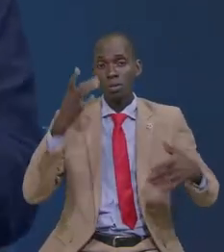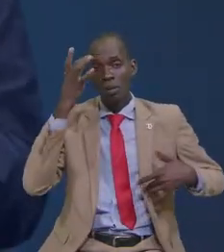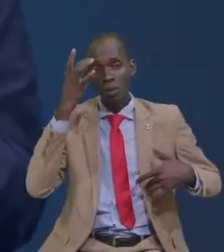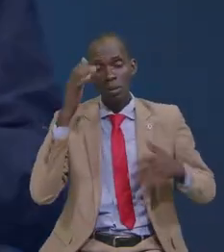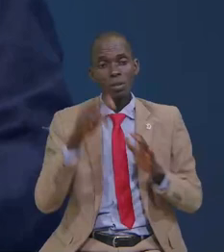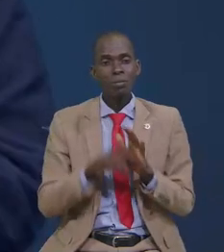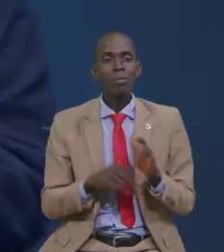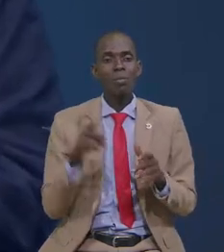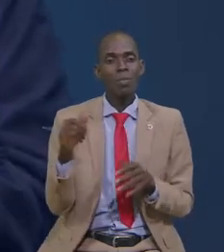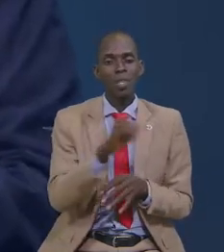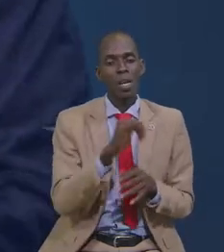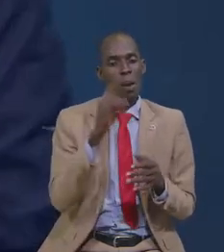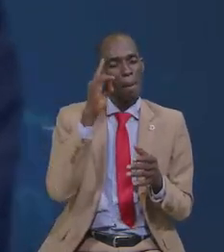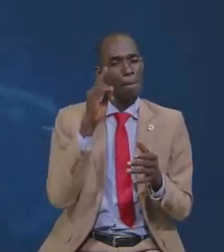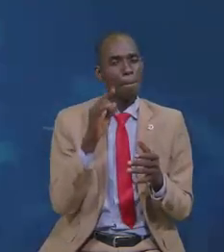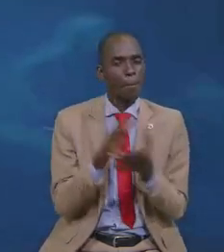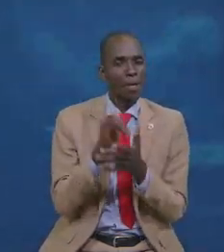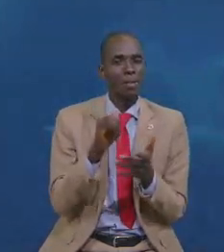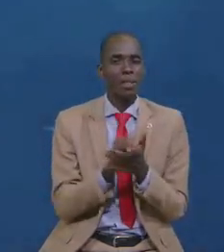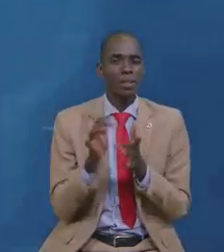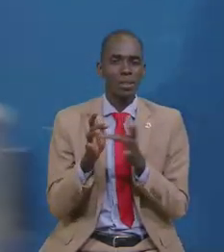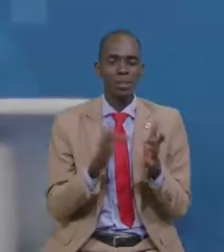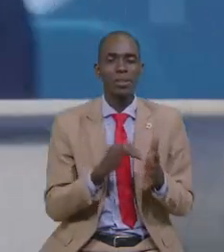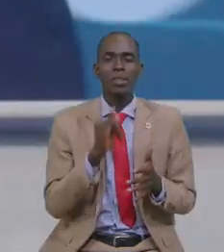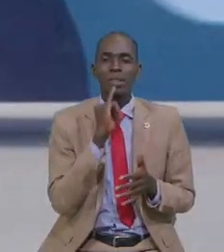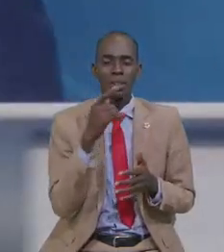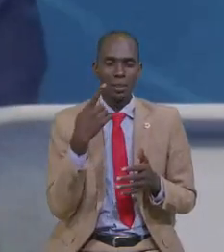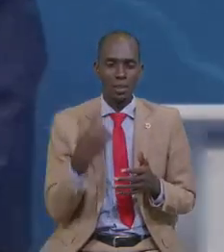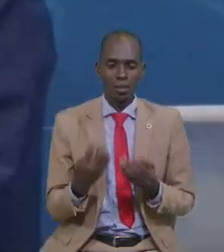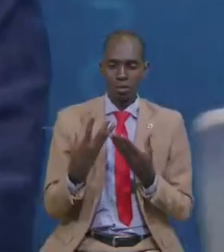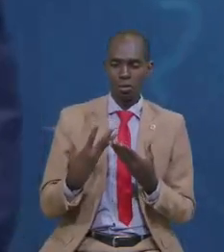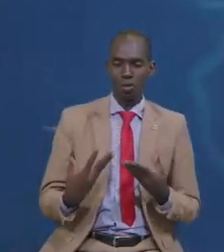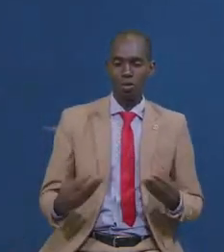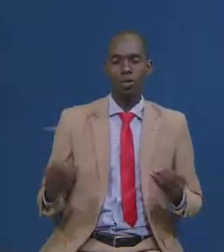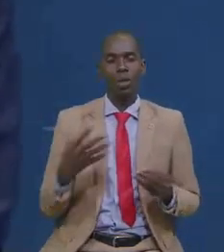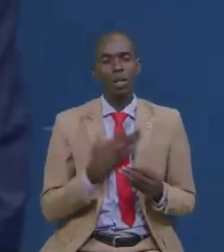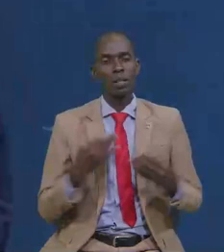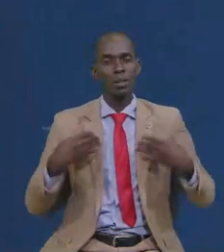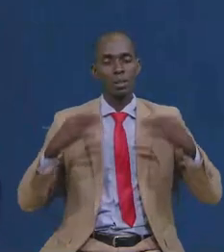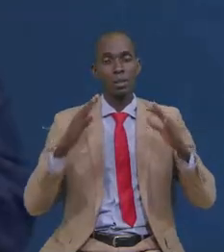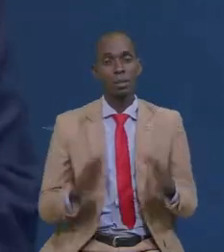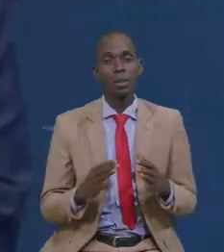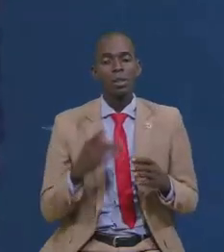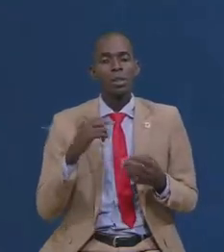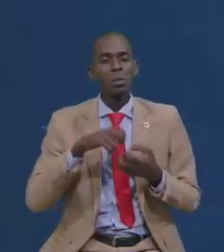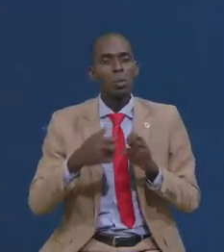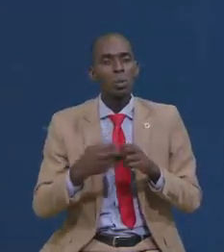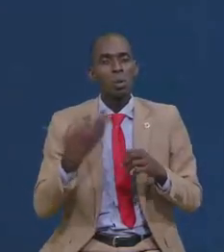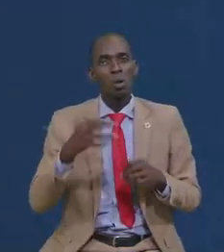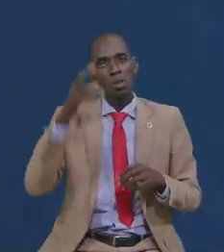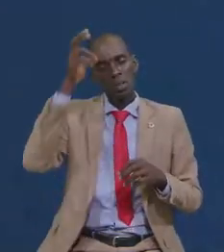de maladie, ils croient que Jésus est la solution. Il est le guérisseur et guérisseur. Le problème